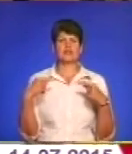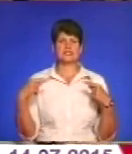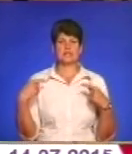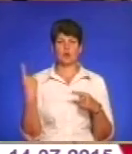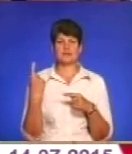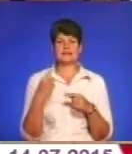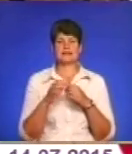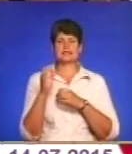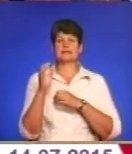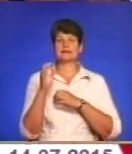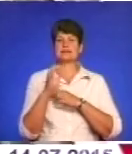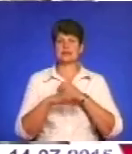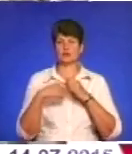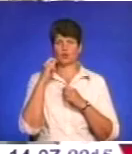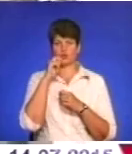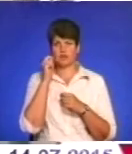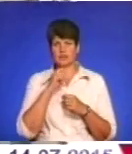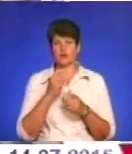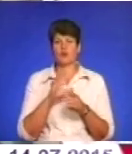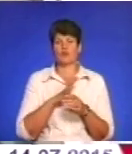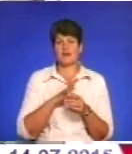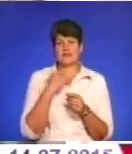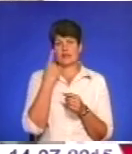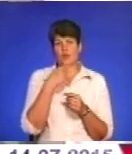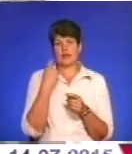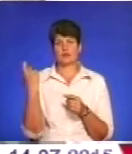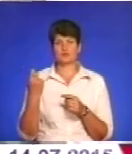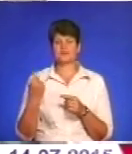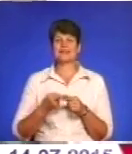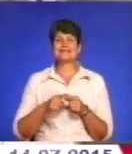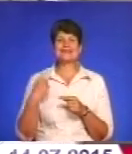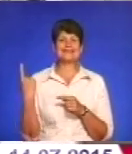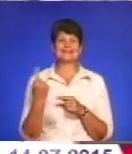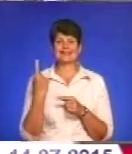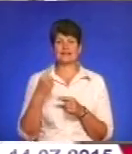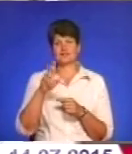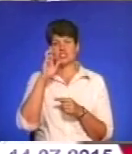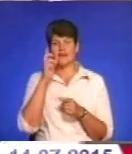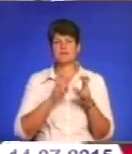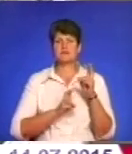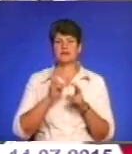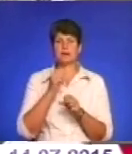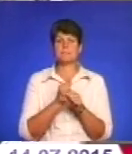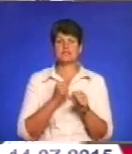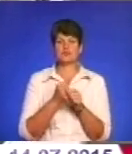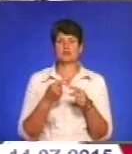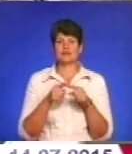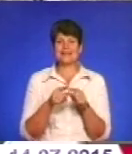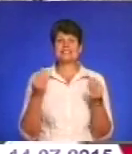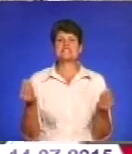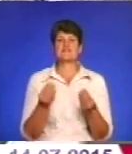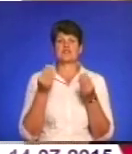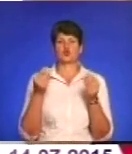Західної України. Частково в індивідуальних господарствах. До слова, це єдине в державі підприємство, яке працює за технологією свіжого